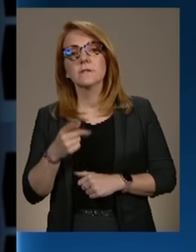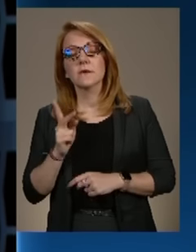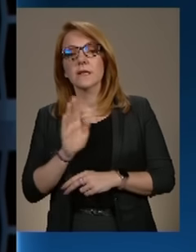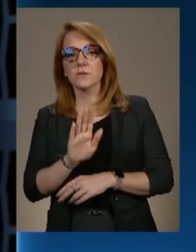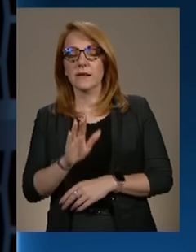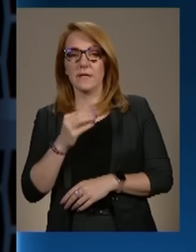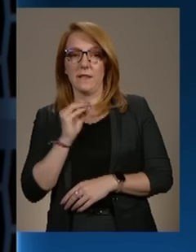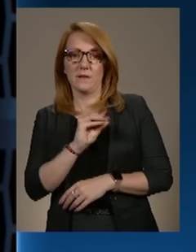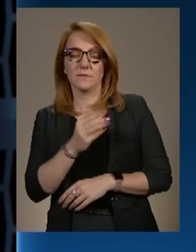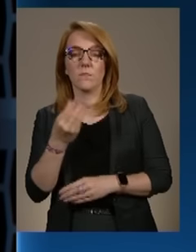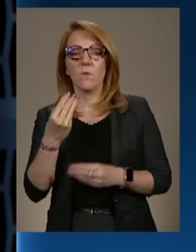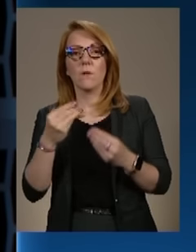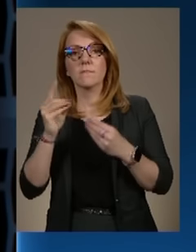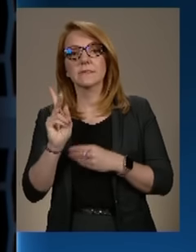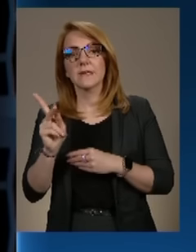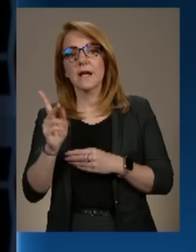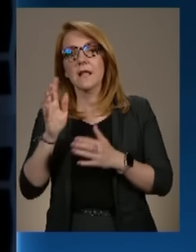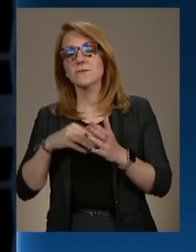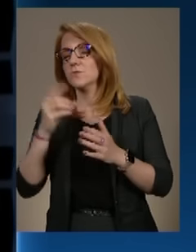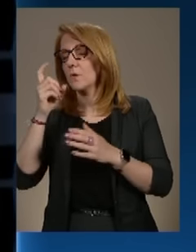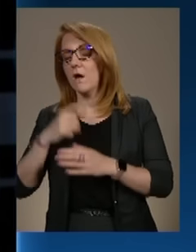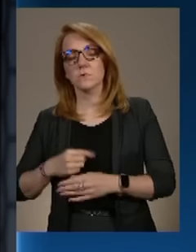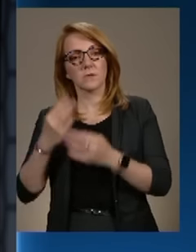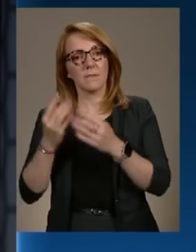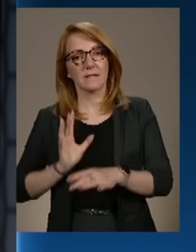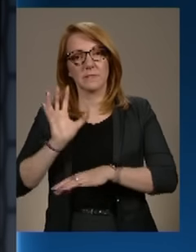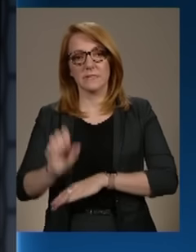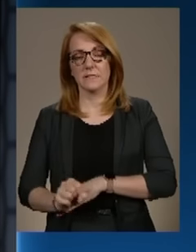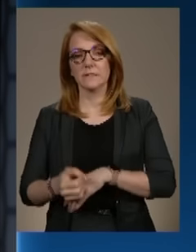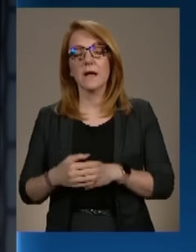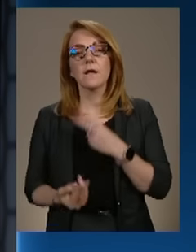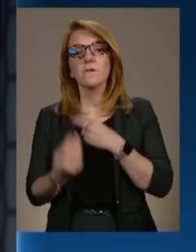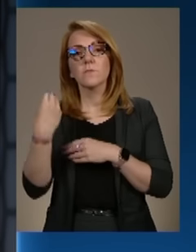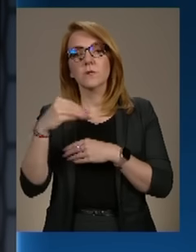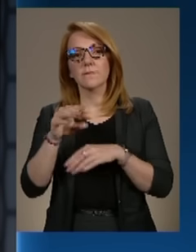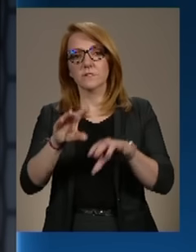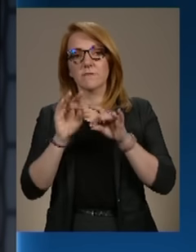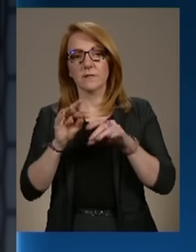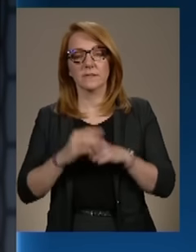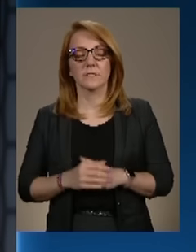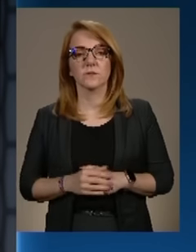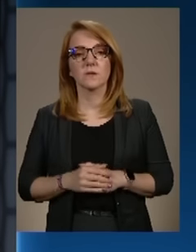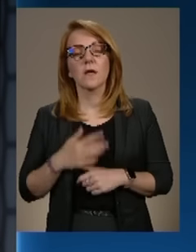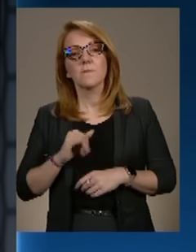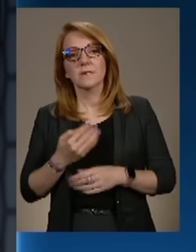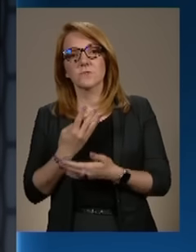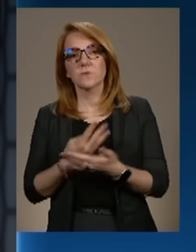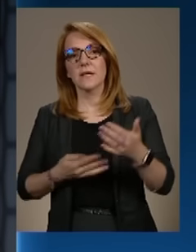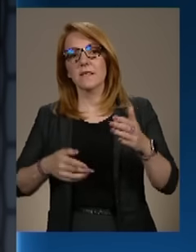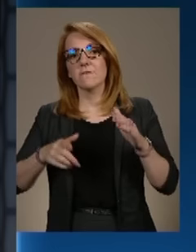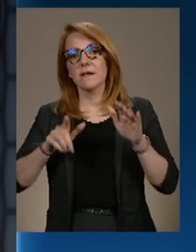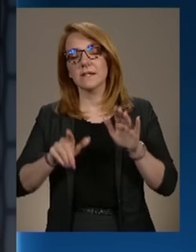szól hiszen a a dk lista sokkal rosszabb eredményt ért el a főpolgármesterv választáson mégis csak 47 és